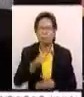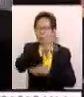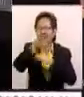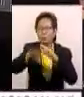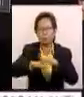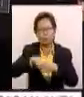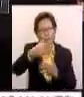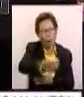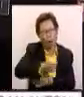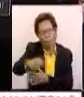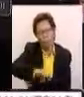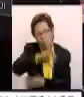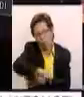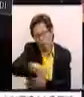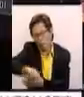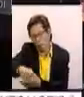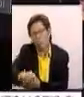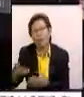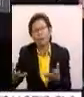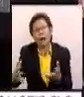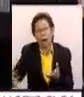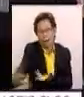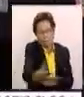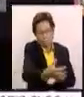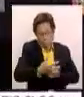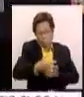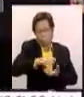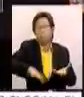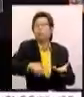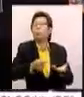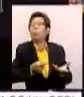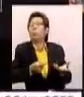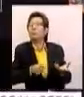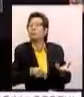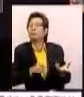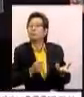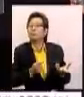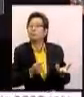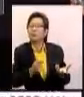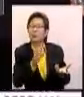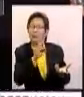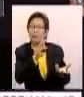Kesemua rampasan dadah ini dan bahan kimia ini dianggarkan bernilai